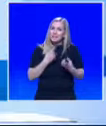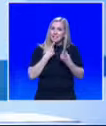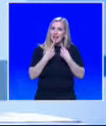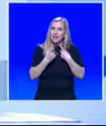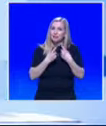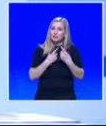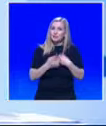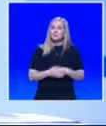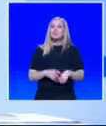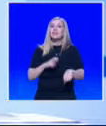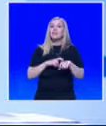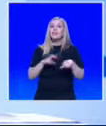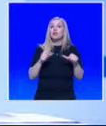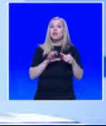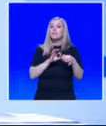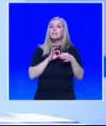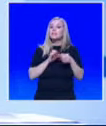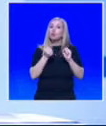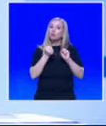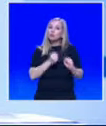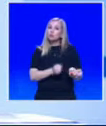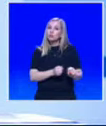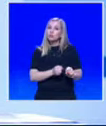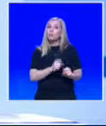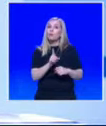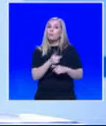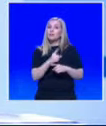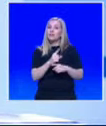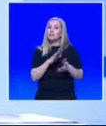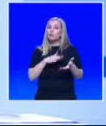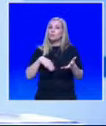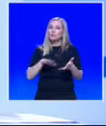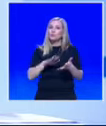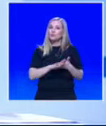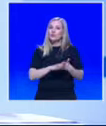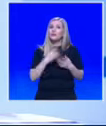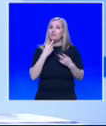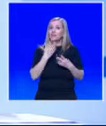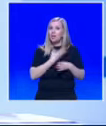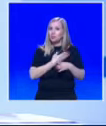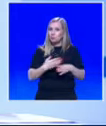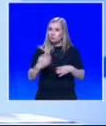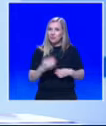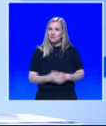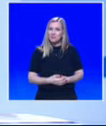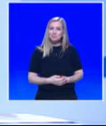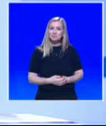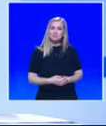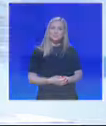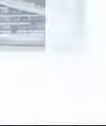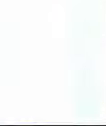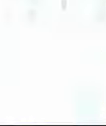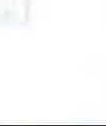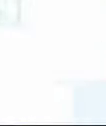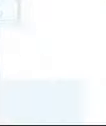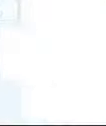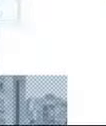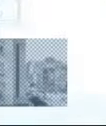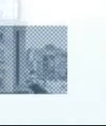ефир. Даниел Лорер за Конституцията и управляващото мнозинство. А ето как продължаваме.